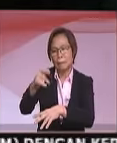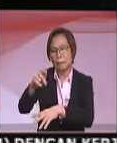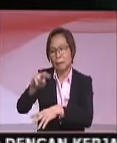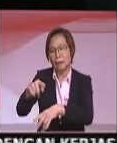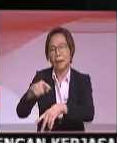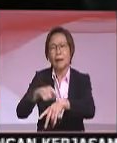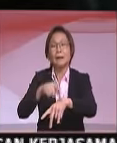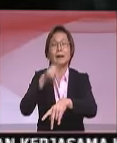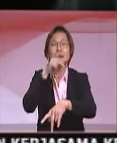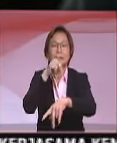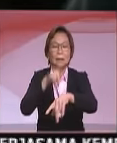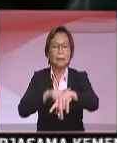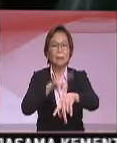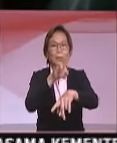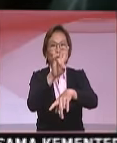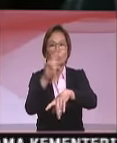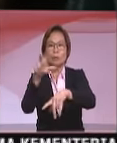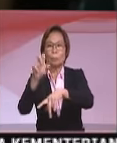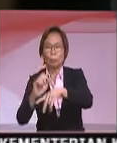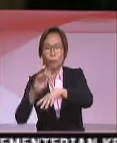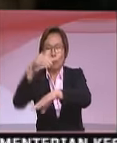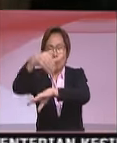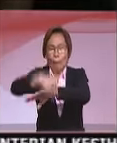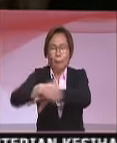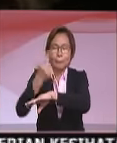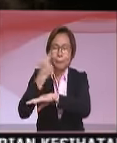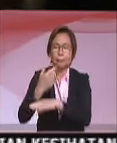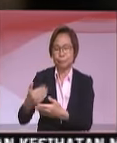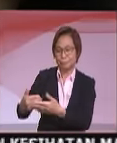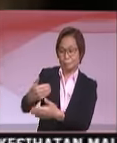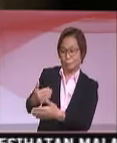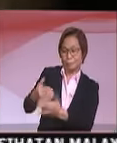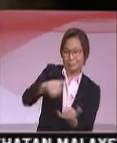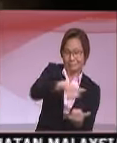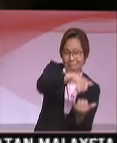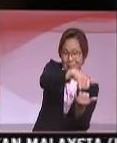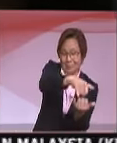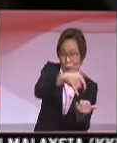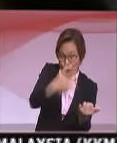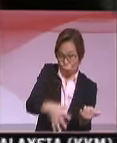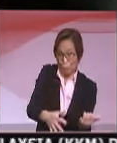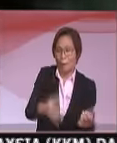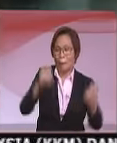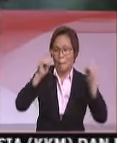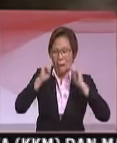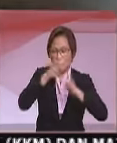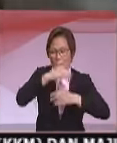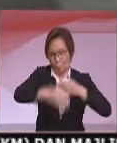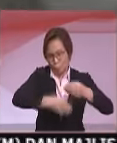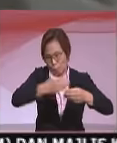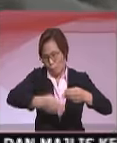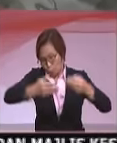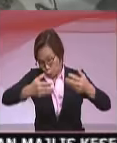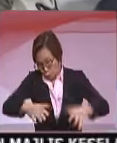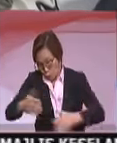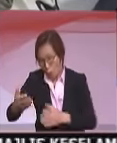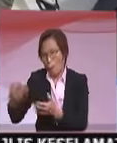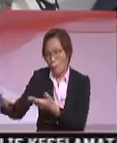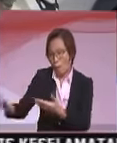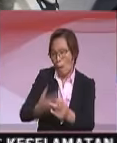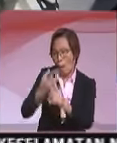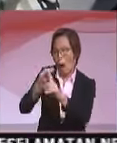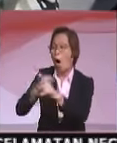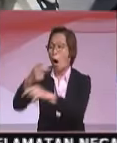pukul 7.30 malam tadi. Sebelum itu, jenazah yang telah siap dimandi dan dikapankan yang dibawa dari